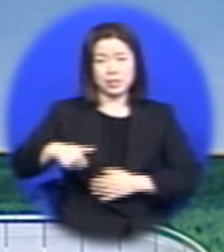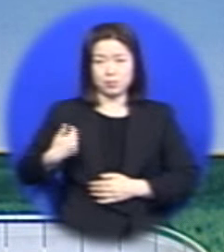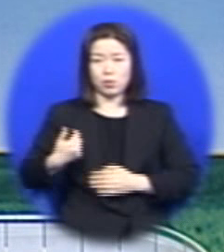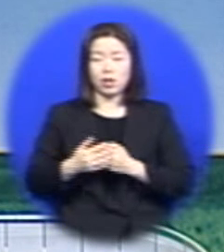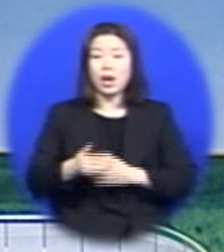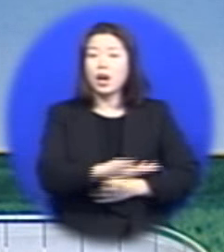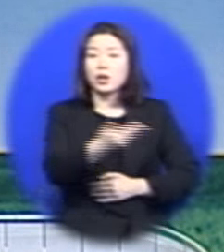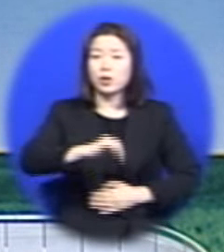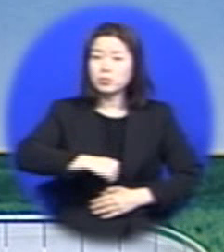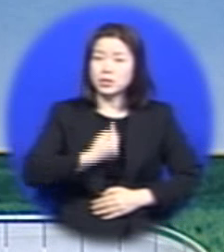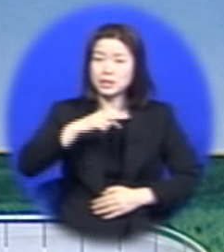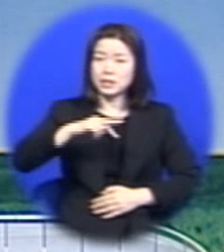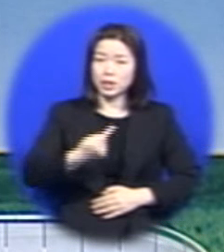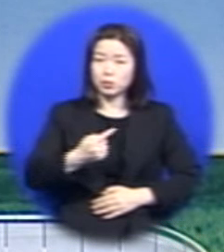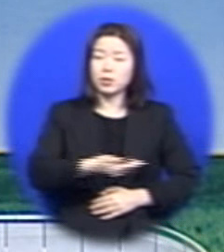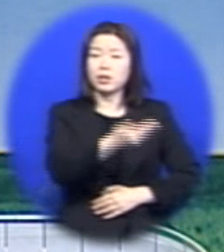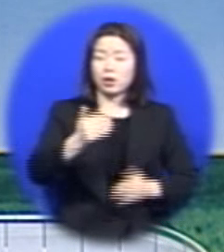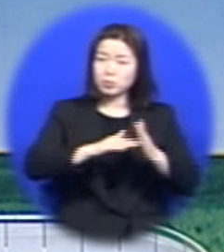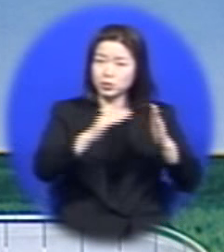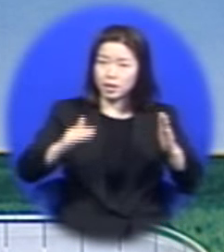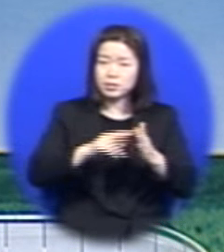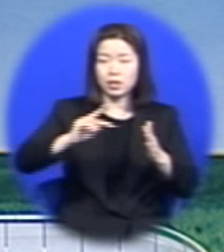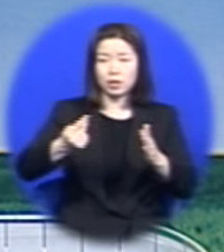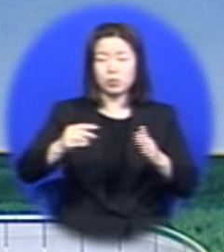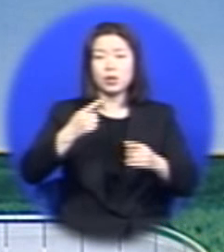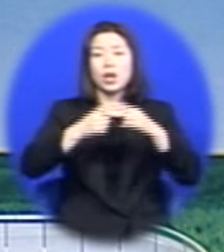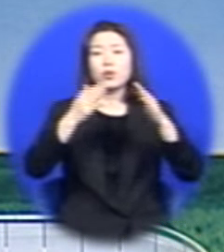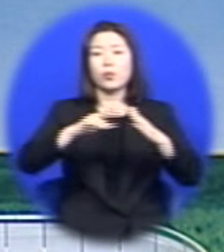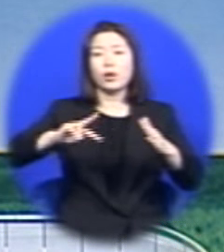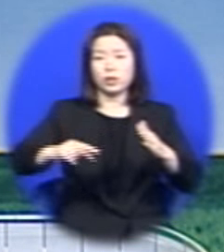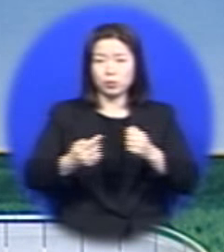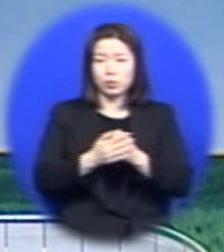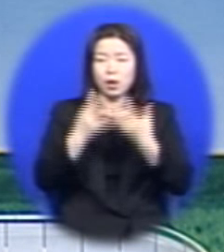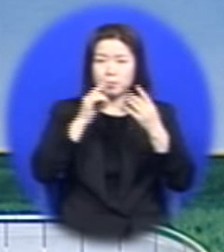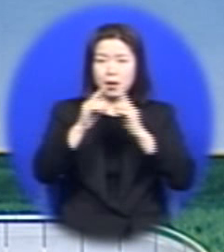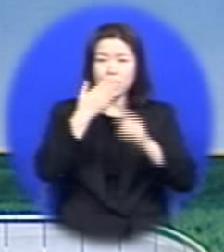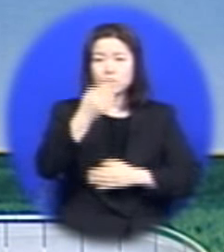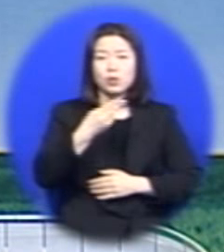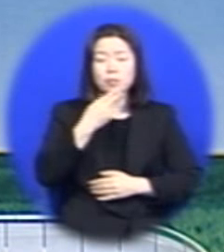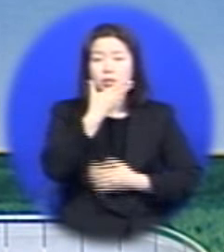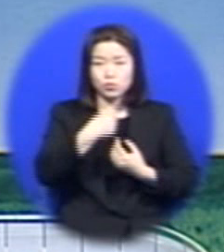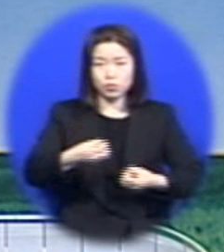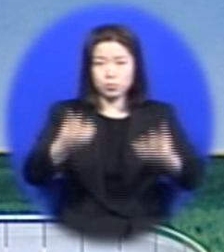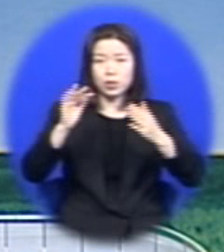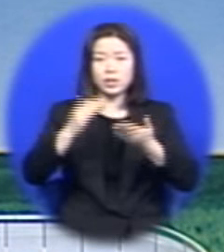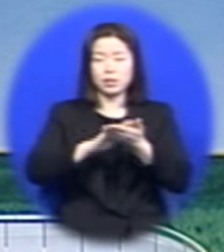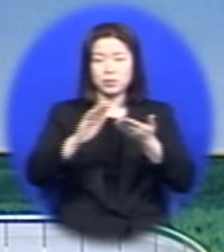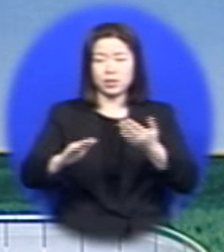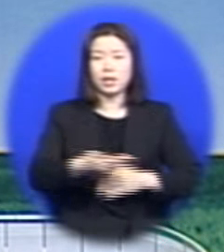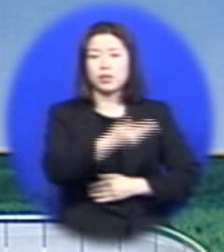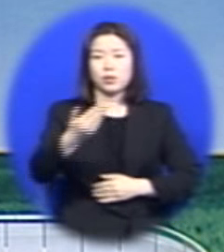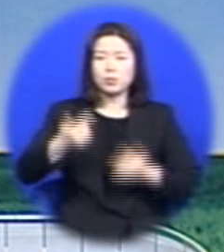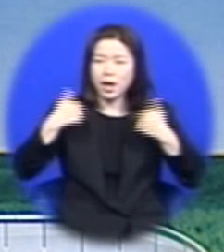여러분 자신에게도, 여러분의 가정에도, 교회에도 말할 수 없는 축복이에요. 여러분이 늘 예수님 안에 거하시는